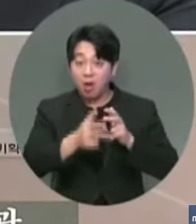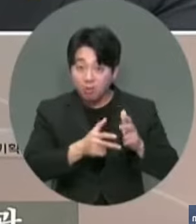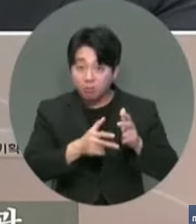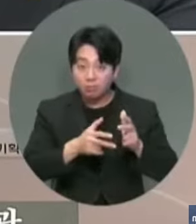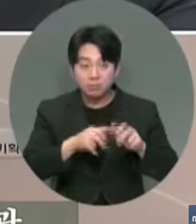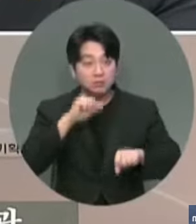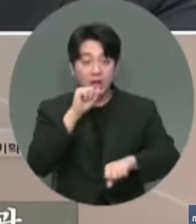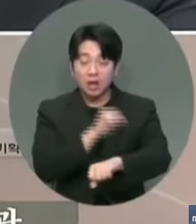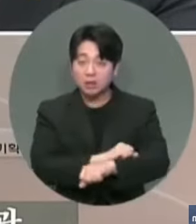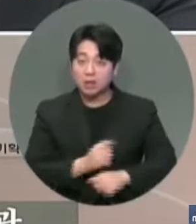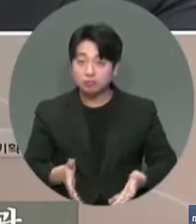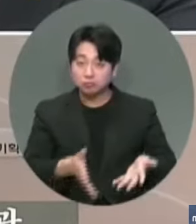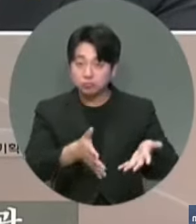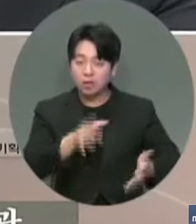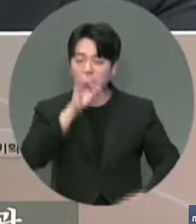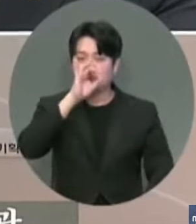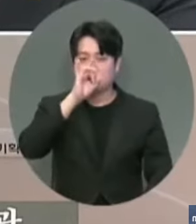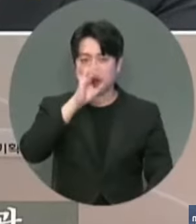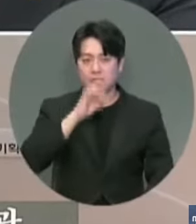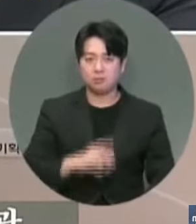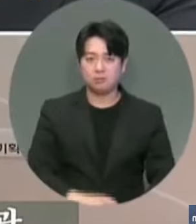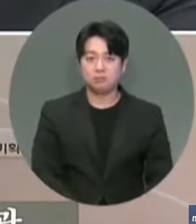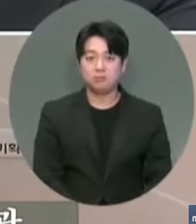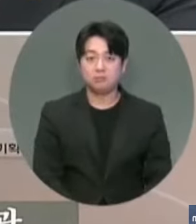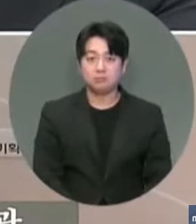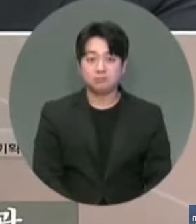아닙니다. 아, 그래서